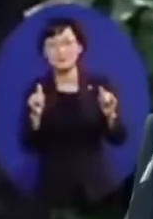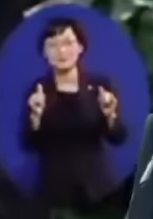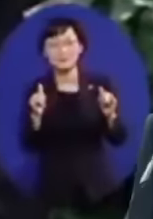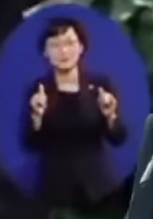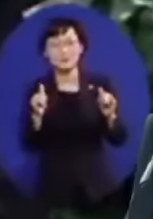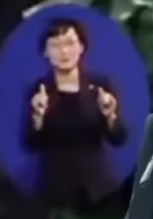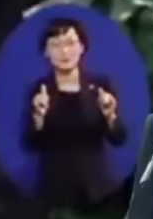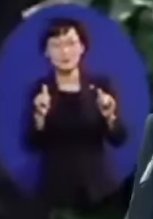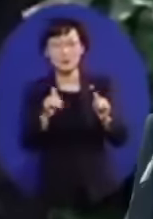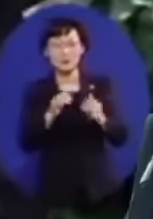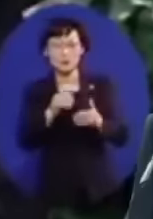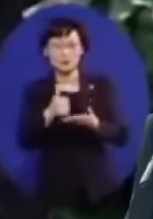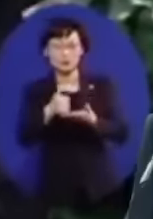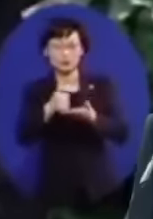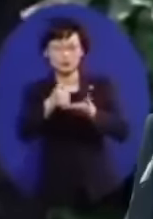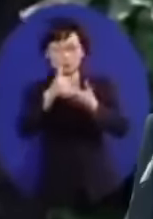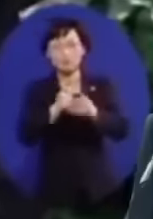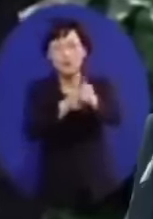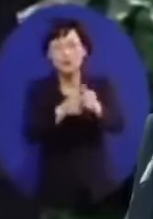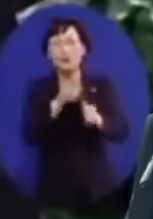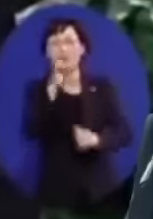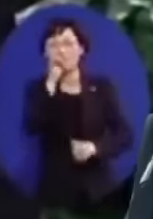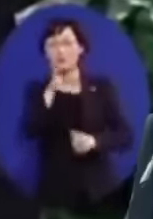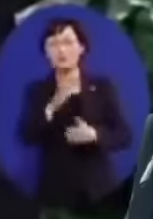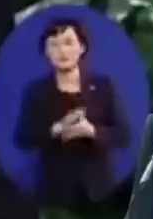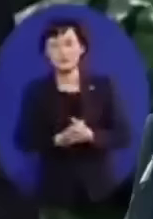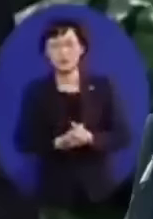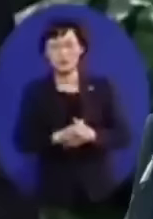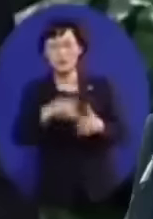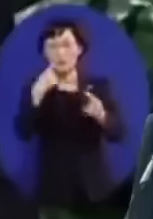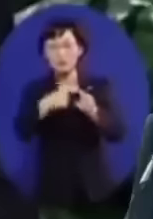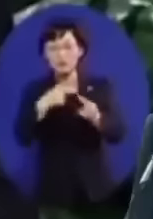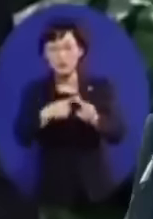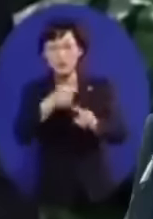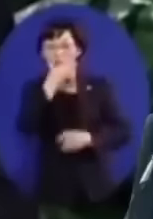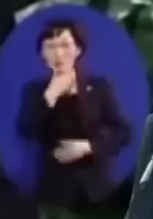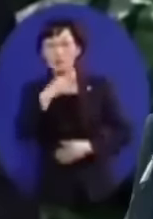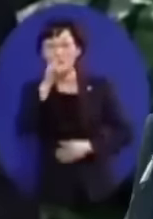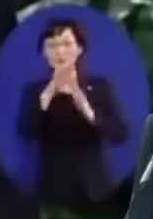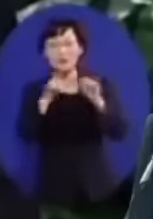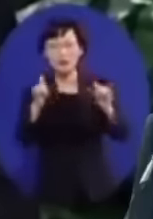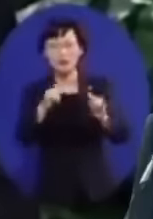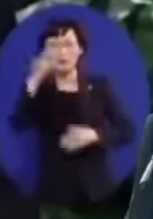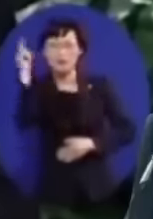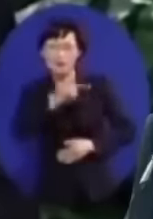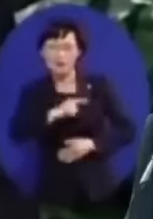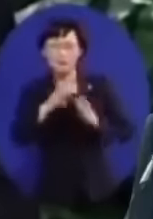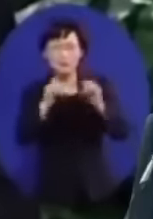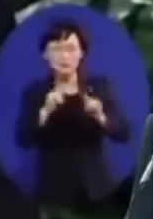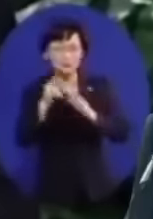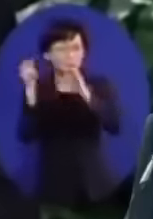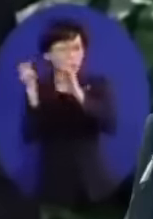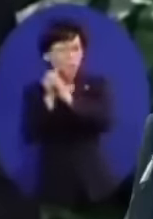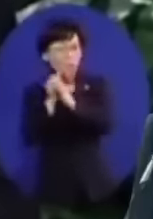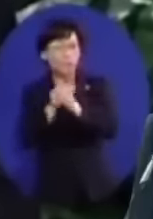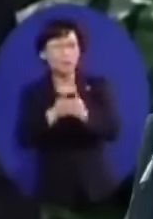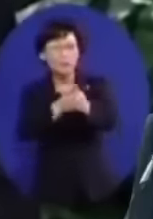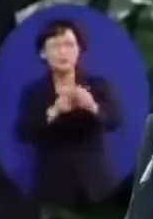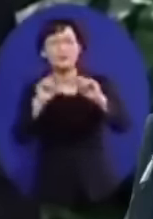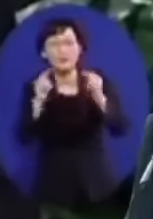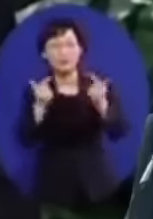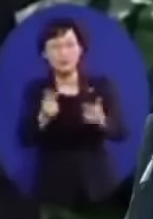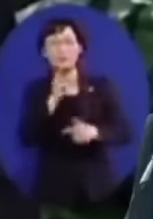우상으로 섬겨서 따라서는 안 됩니다. 첫째, 복 있는 사람은 악인들의 꾀를 따르지 아니한다고 말했습니다.